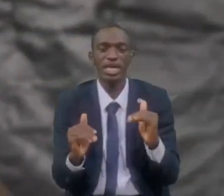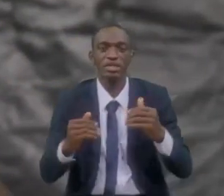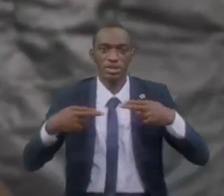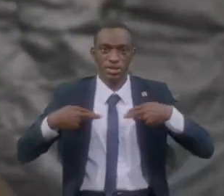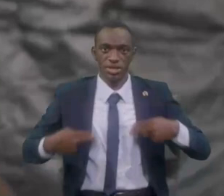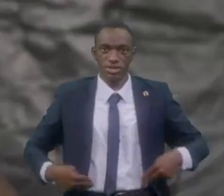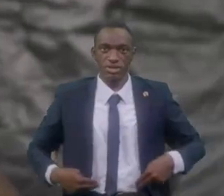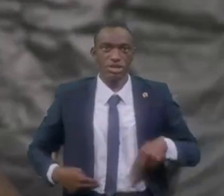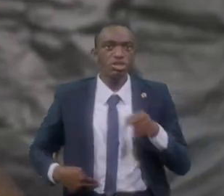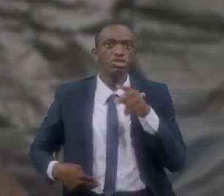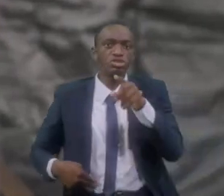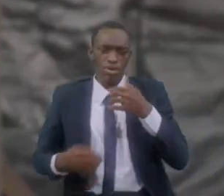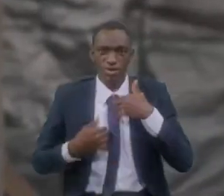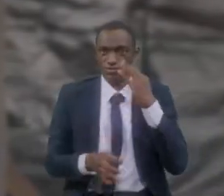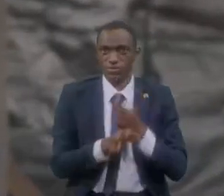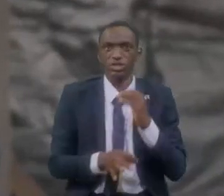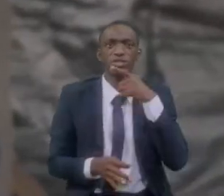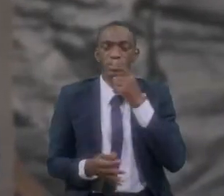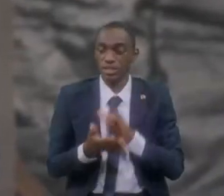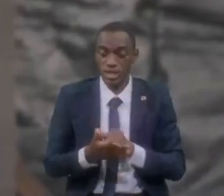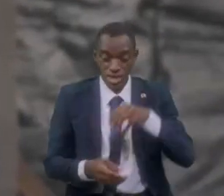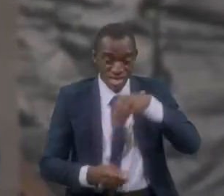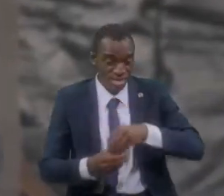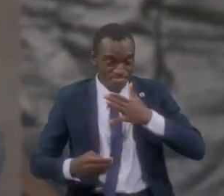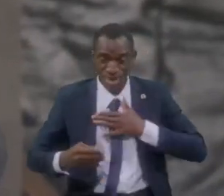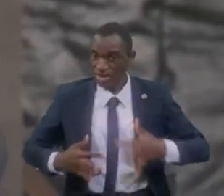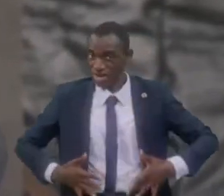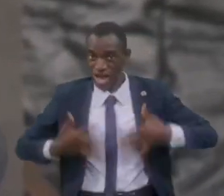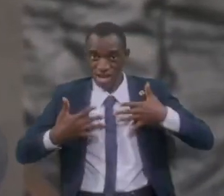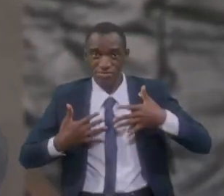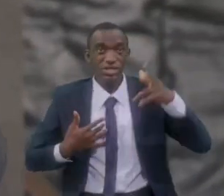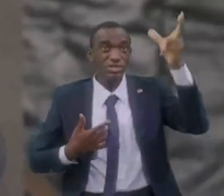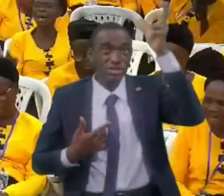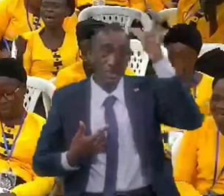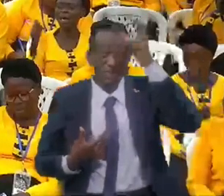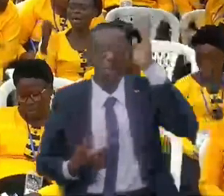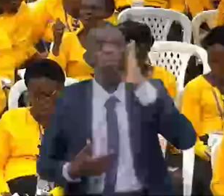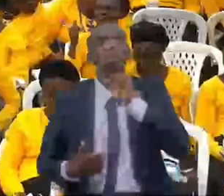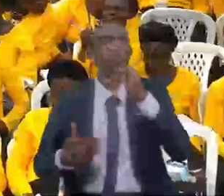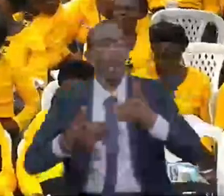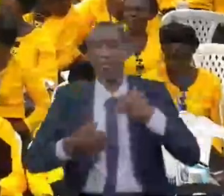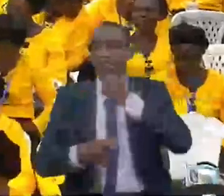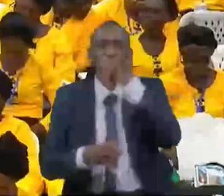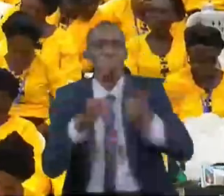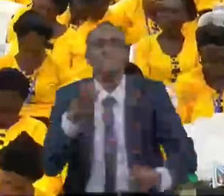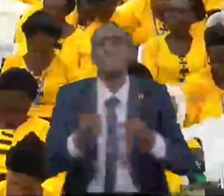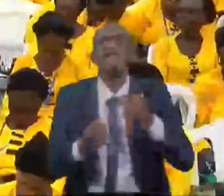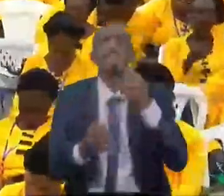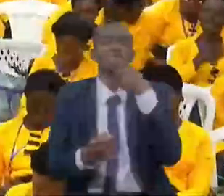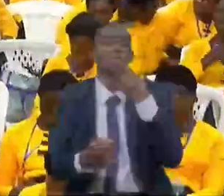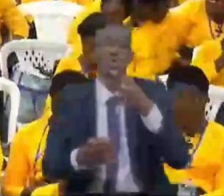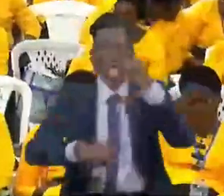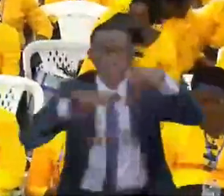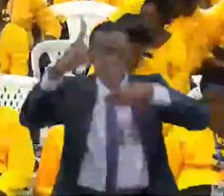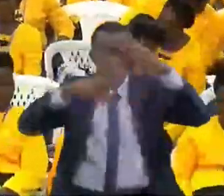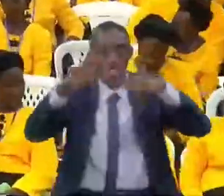Satan n'aura pas le dernier mot. Je n'ai pas entendu ton amen. Dans ma